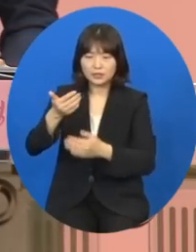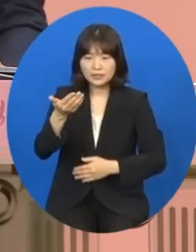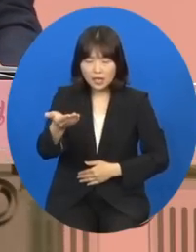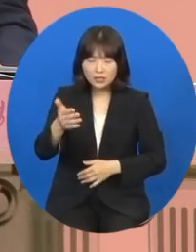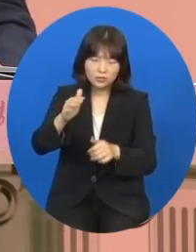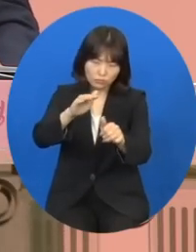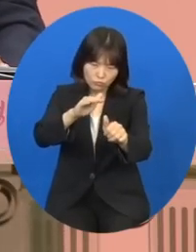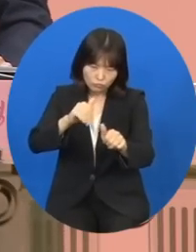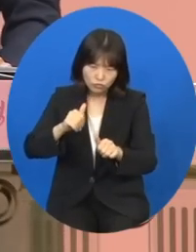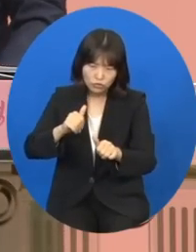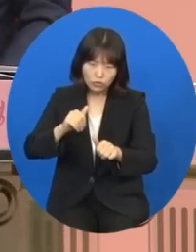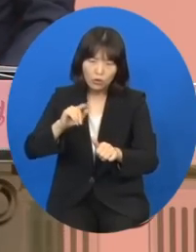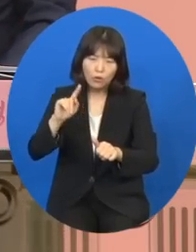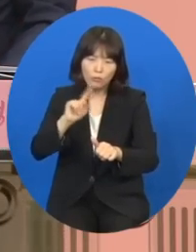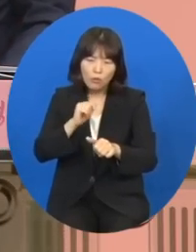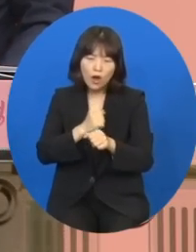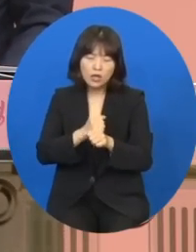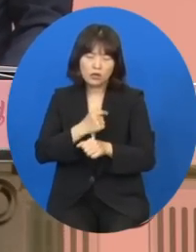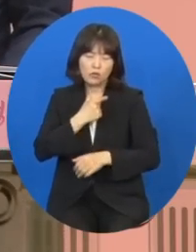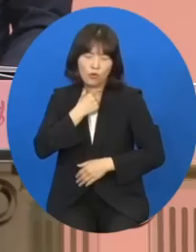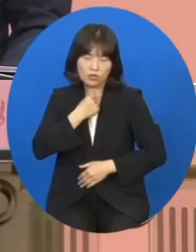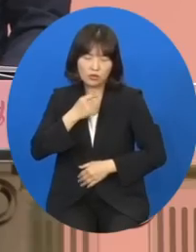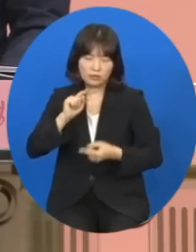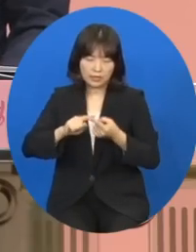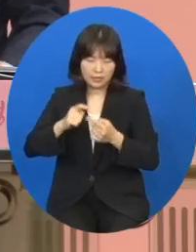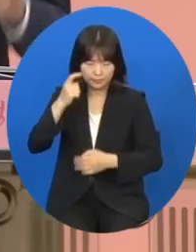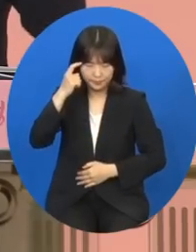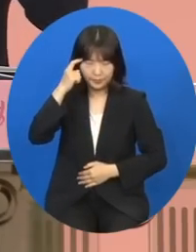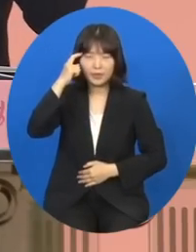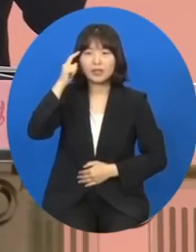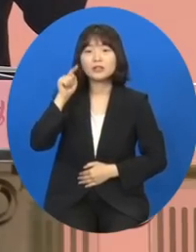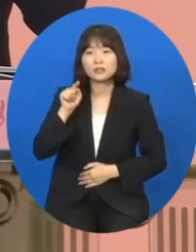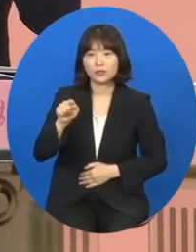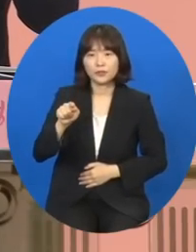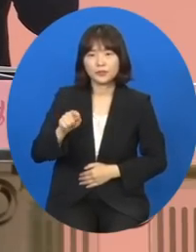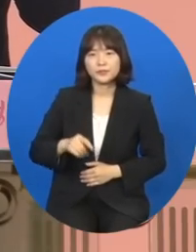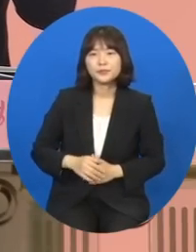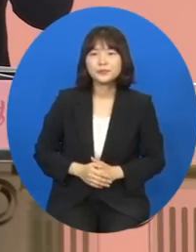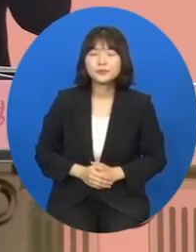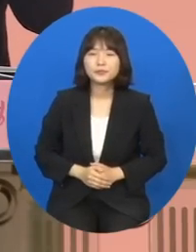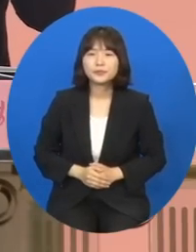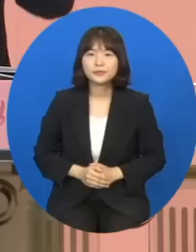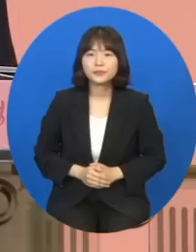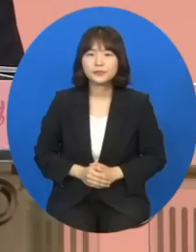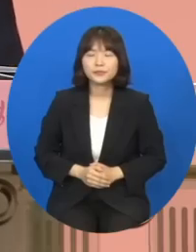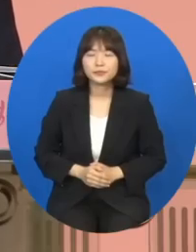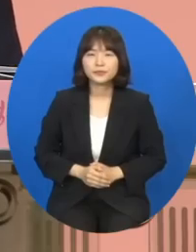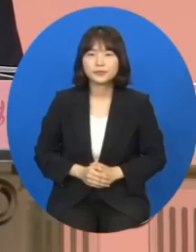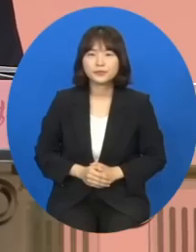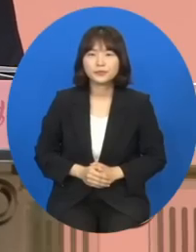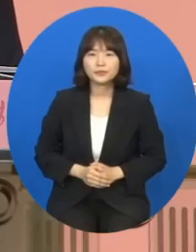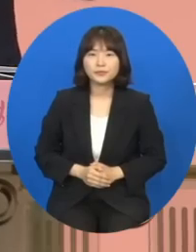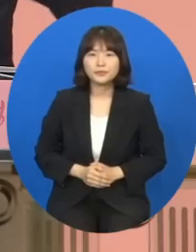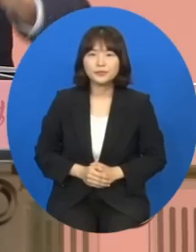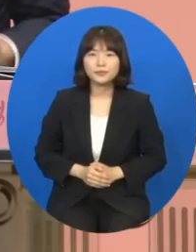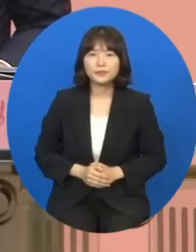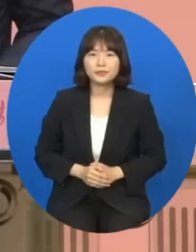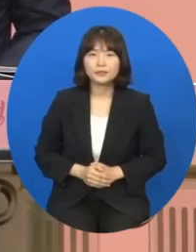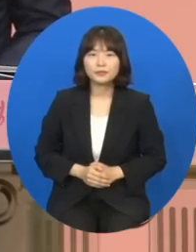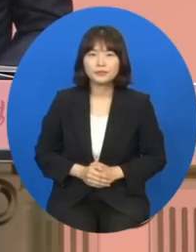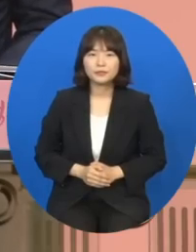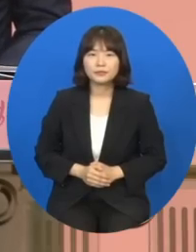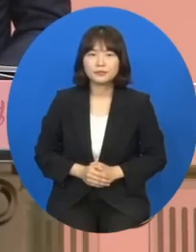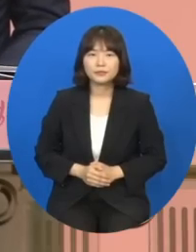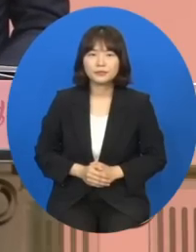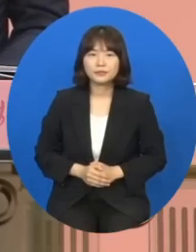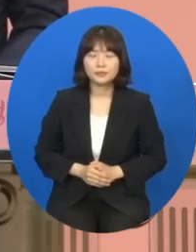부르셔서 무언가 하기 원하신다는 것을 깨닫는 것입니다 sws my fi 빙글 거 안 투썸 등